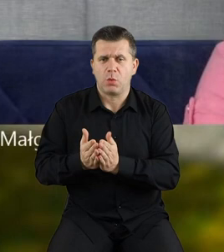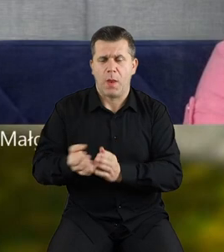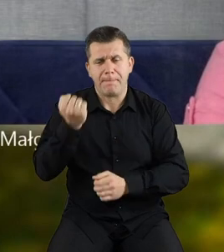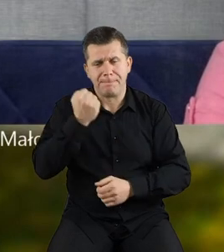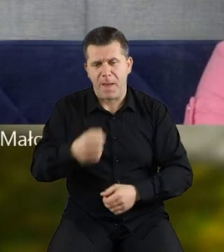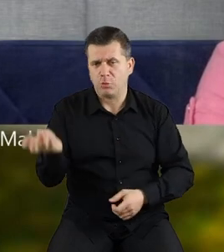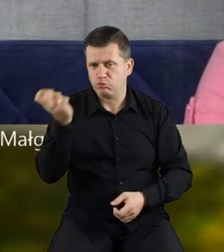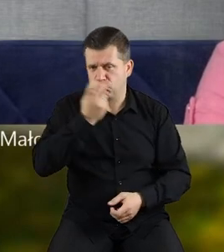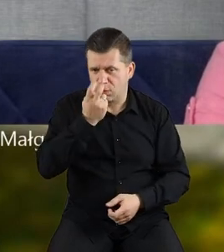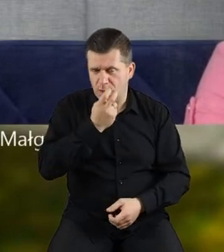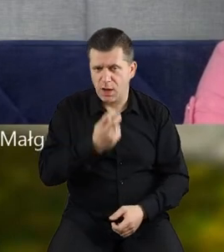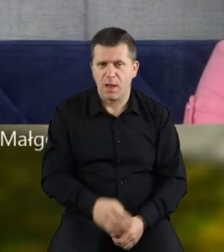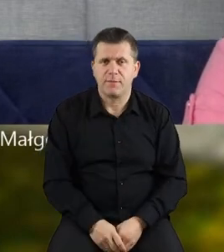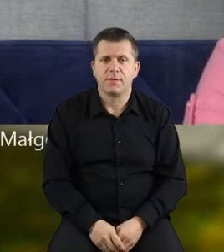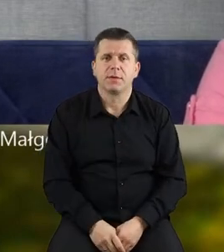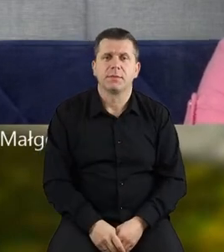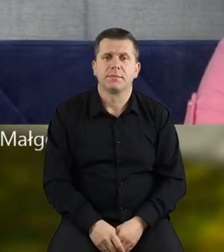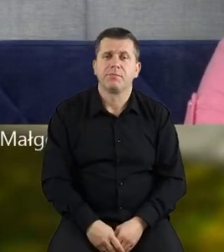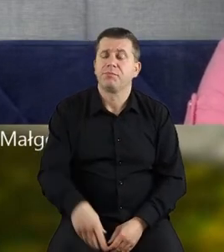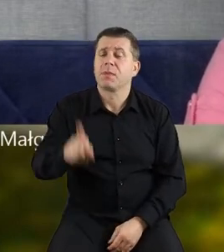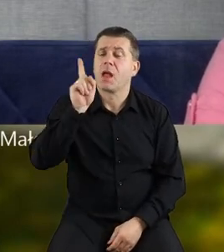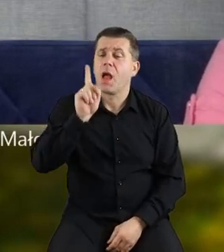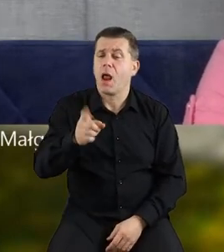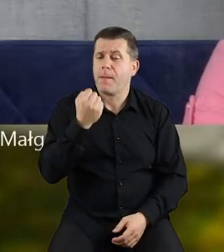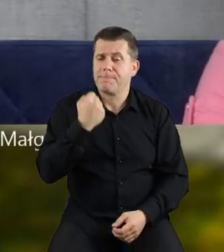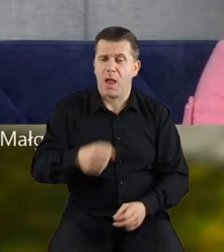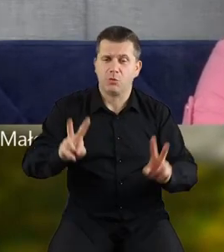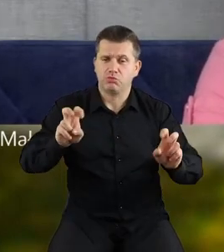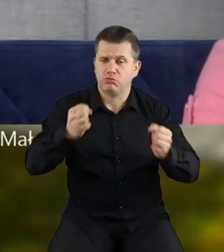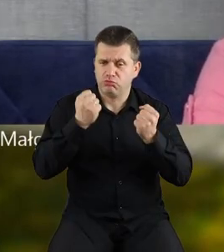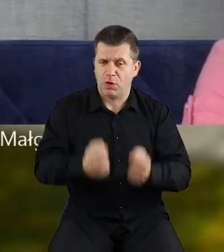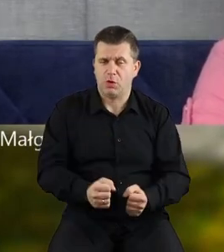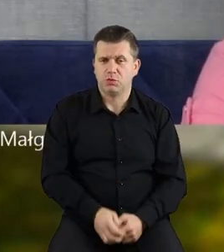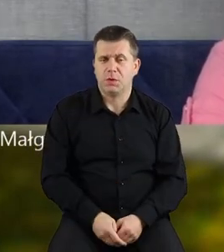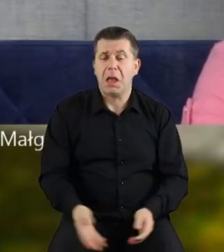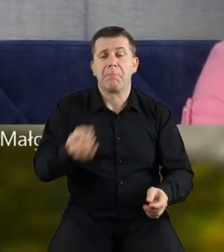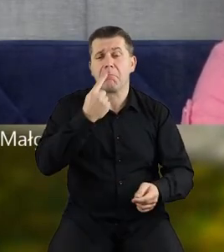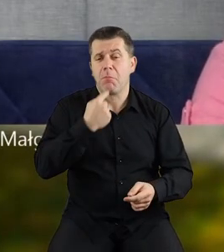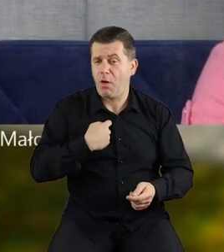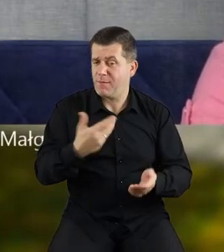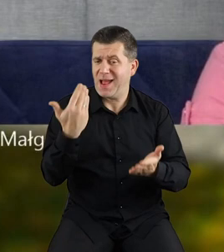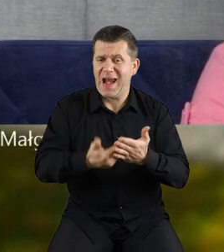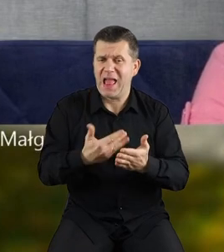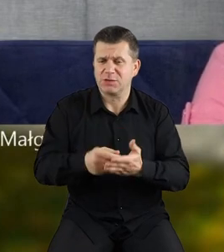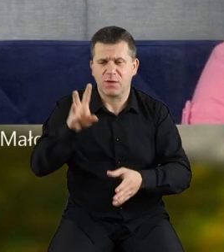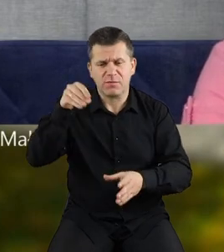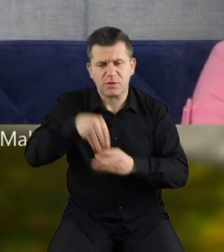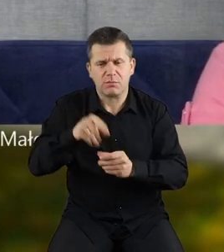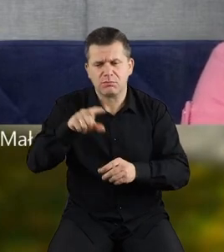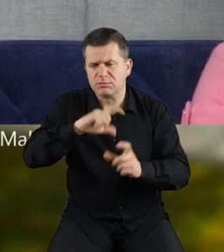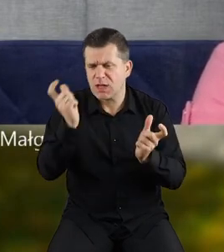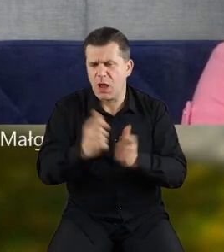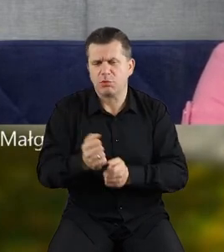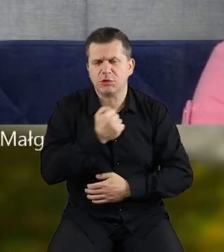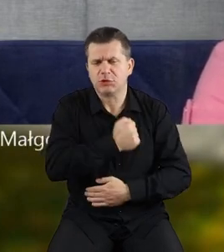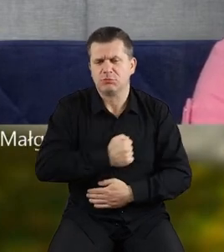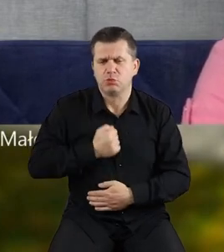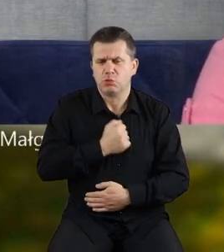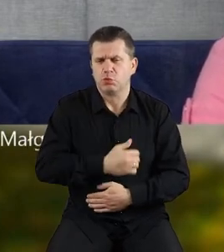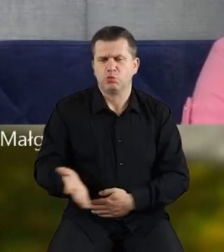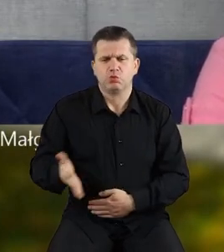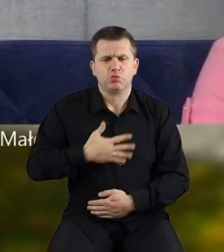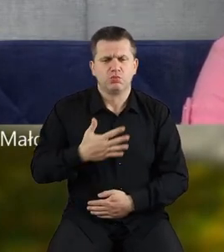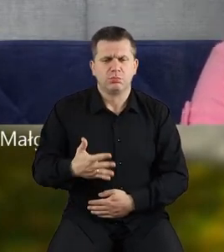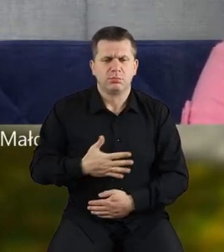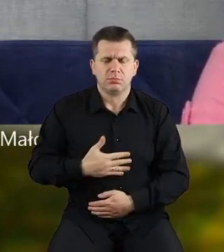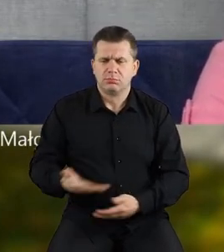literatury, bardzo ciekawej, ale jednak bardzo ciężkiej. I powiedz mi, dlaczego tam wszystko musi być takie smutne, bo człowiek